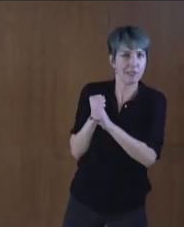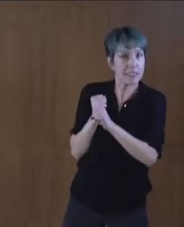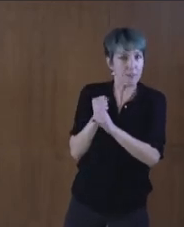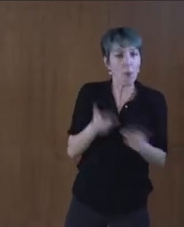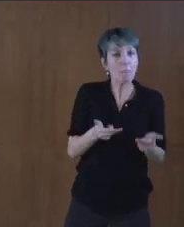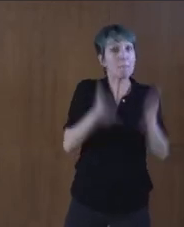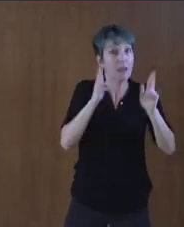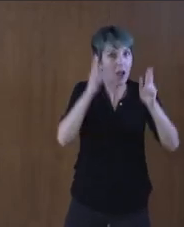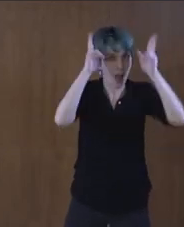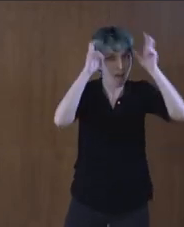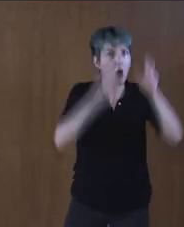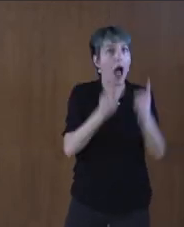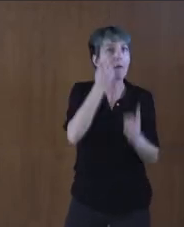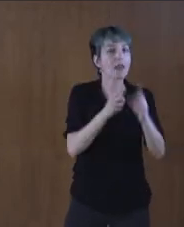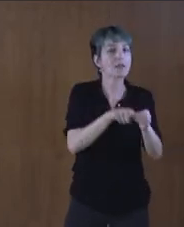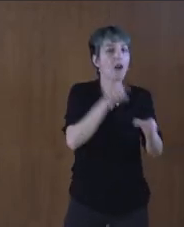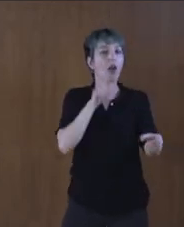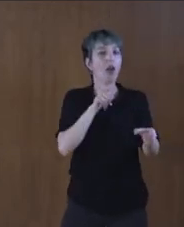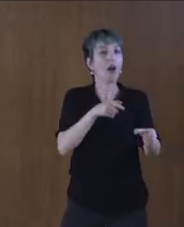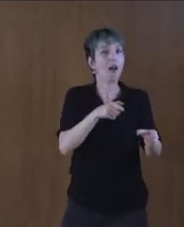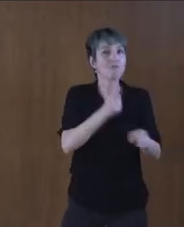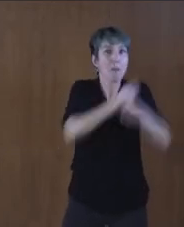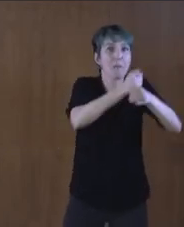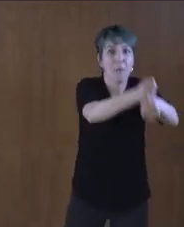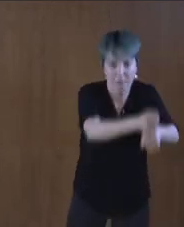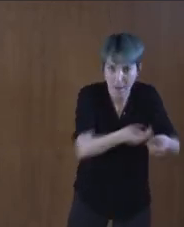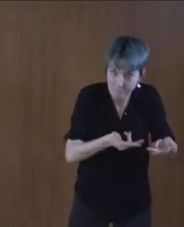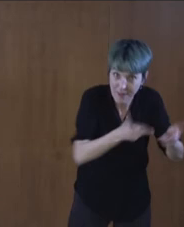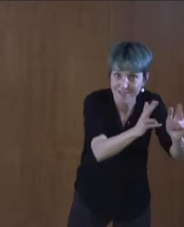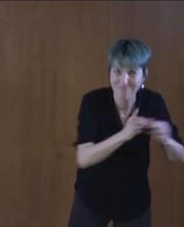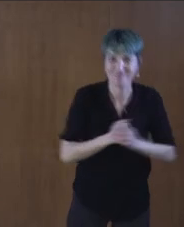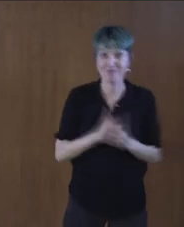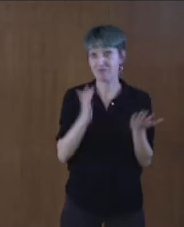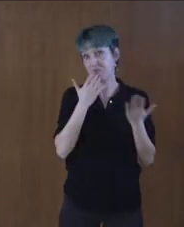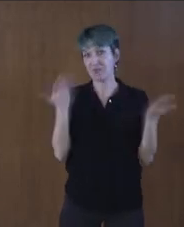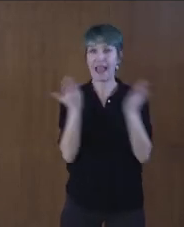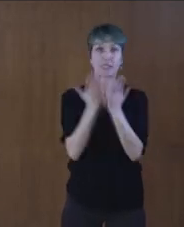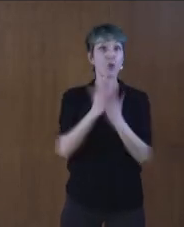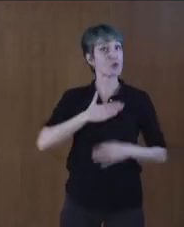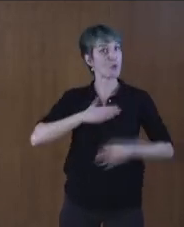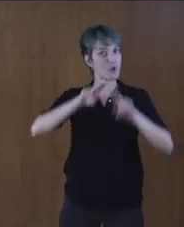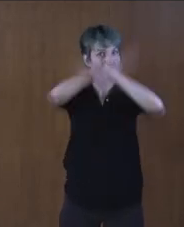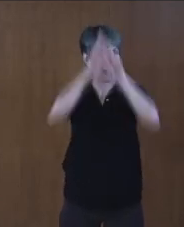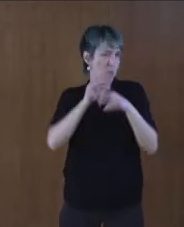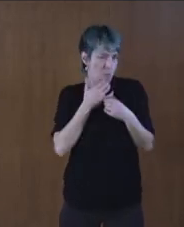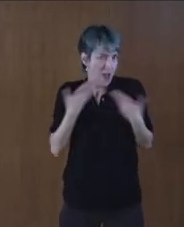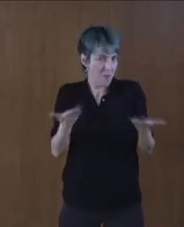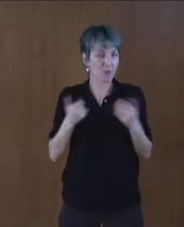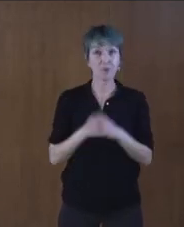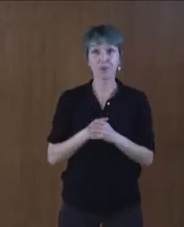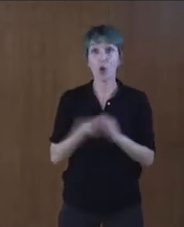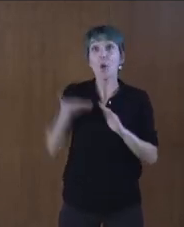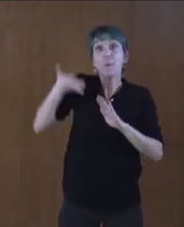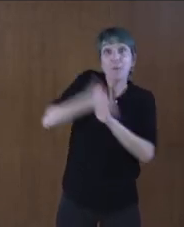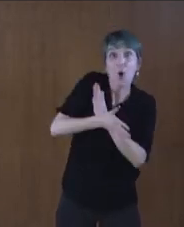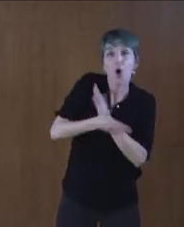el cavall de tant en tant. Estudis propis internacionals, per exemple, ja que els responsables